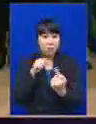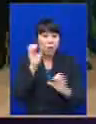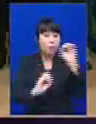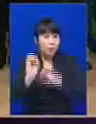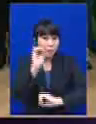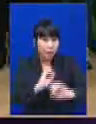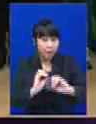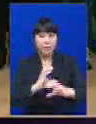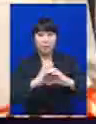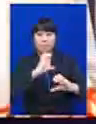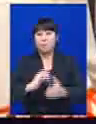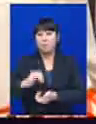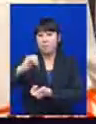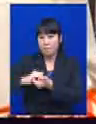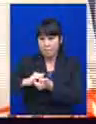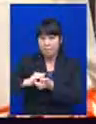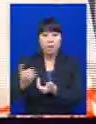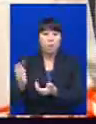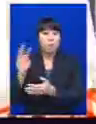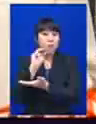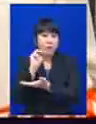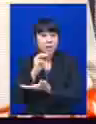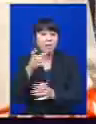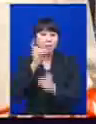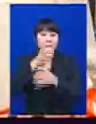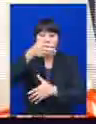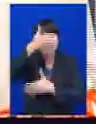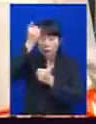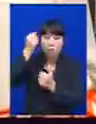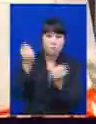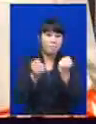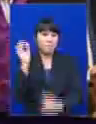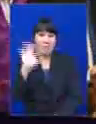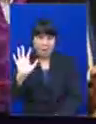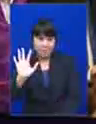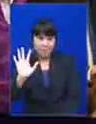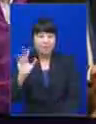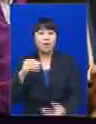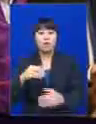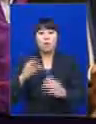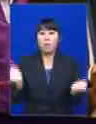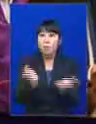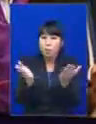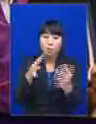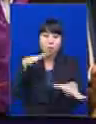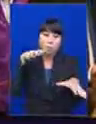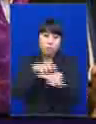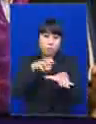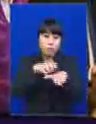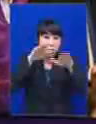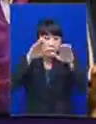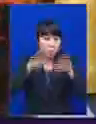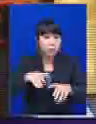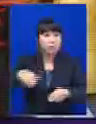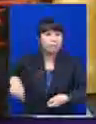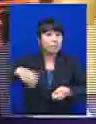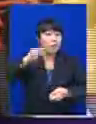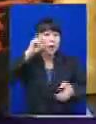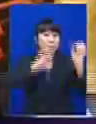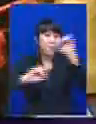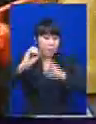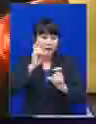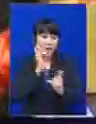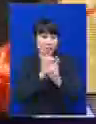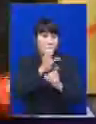ครับทางบขสก็ร่วมกับมูลนิธิเมาไม่ขับและภาคีเครือข่ายเปิดโครงการรณรงค์ลดอุบัติเหตุสงกรานต์ปลอดภัยเมาไม่